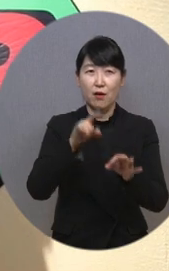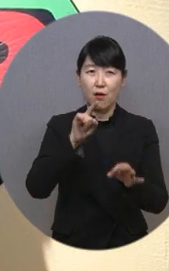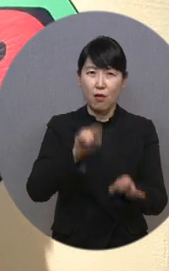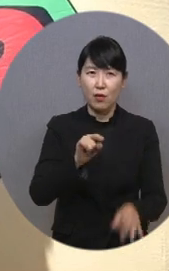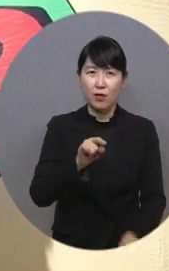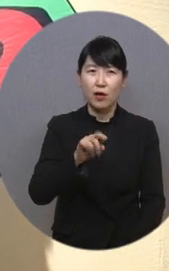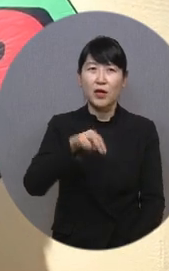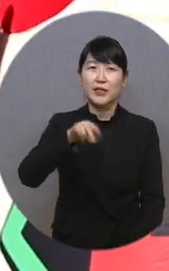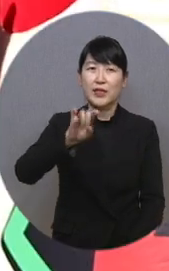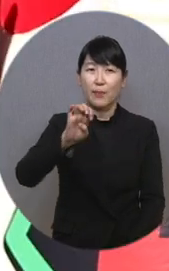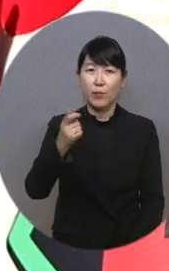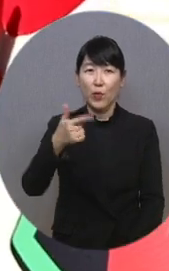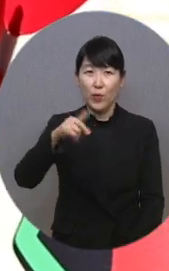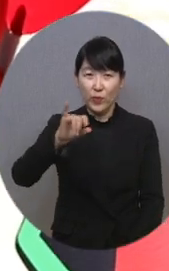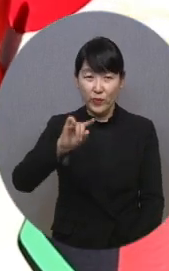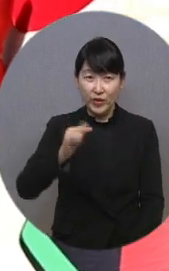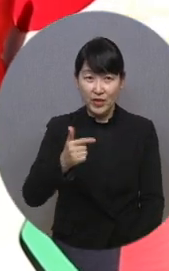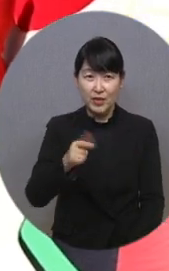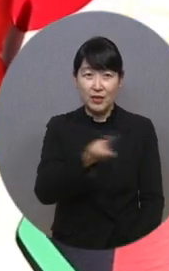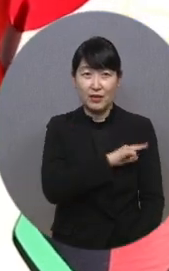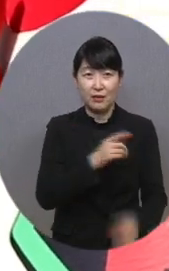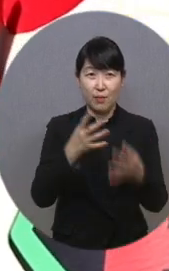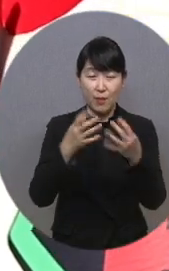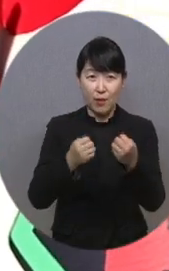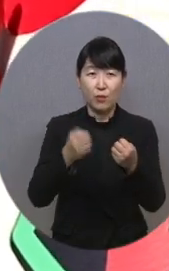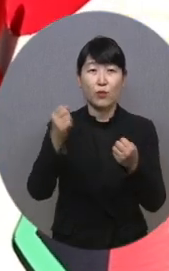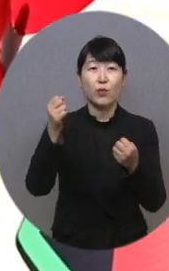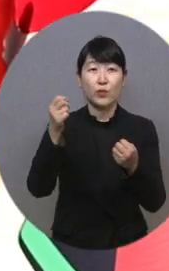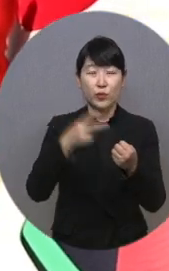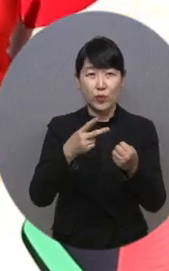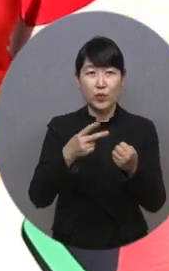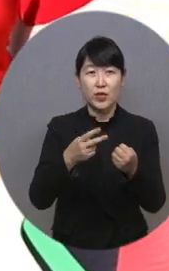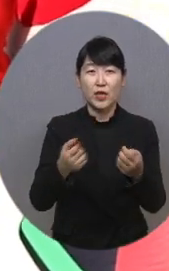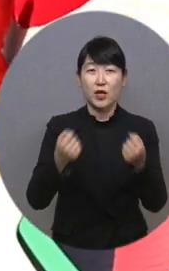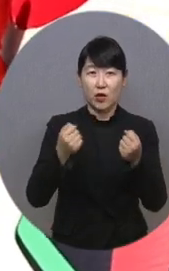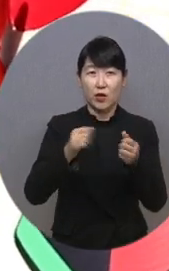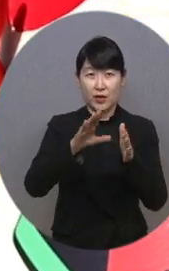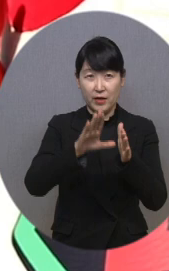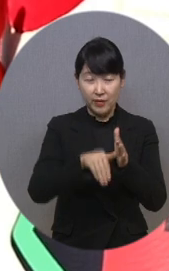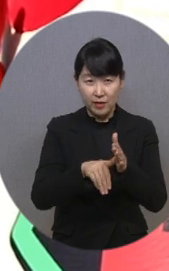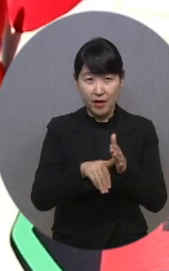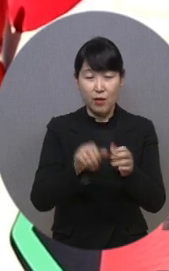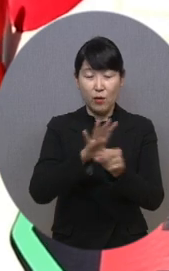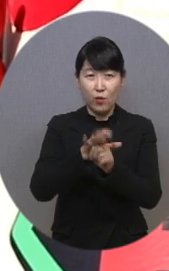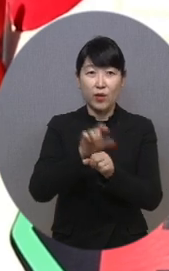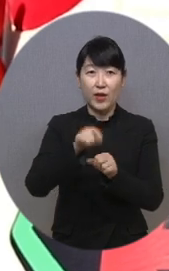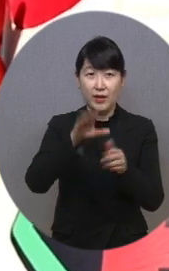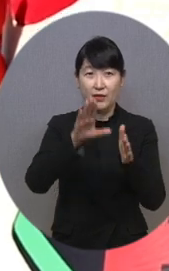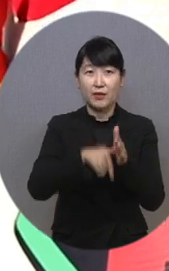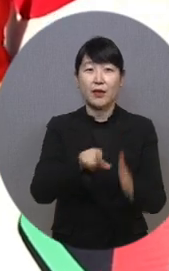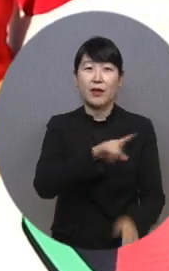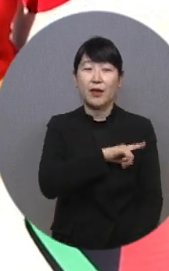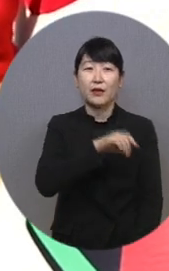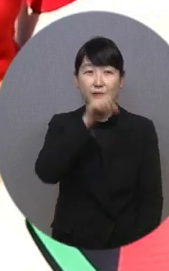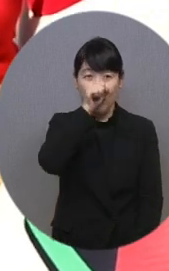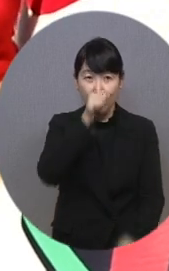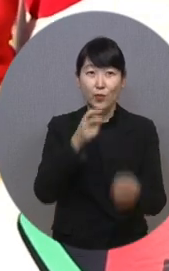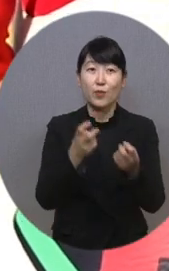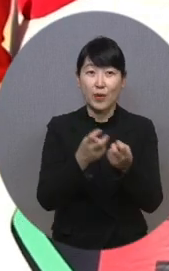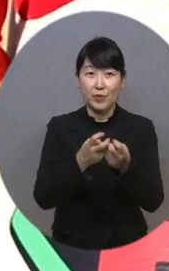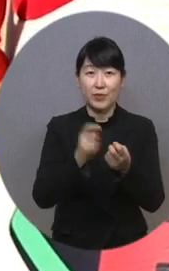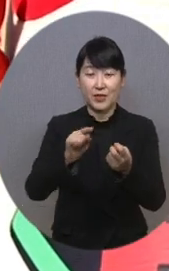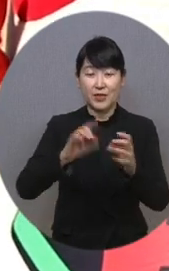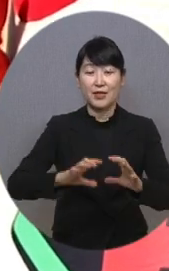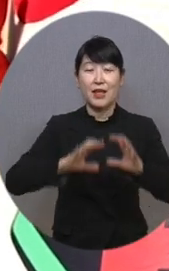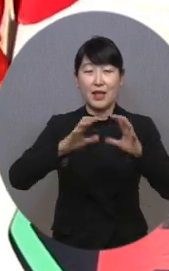함량이 가장 많고 더구나 백세 시대, 코로나 시대에 가장 좋은 대안이라는 점을 전 세계에 홍보를